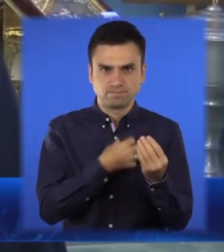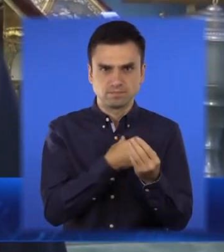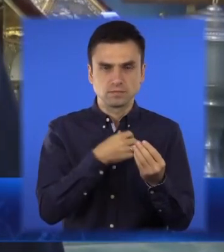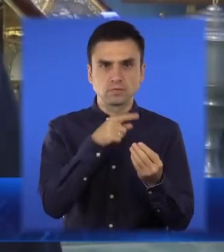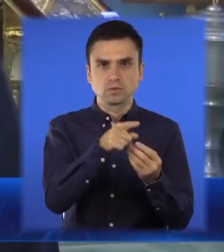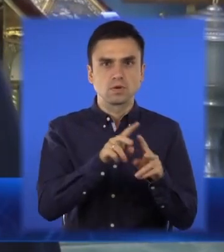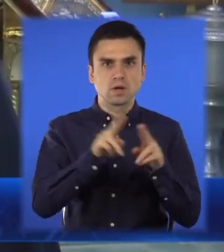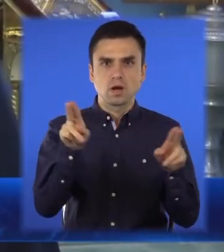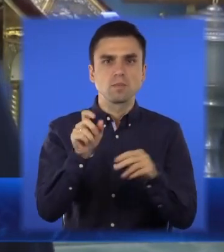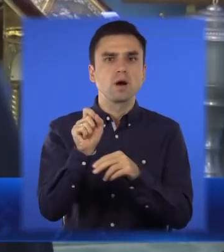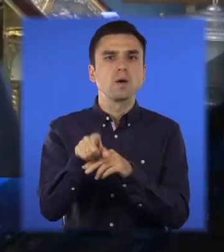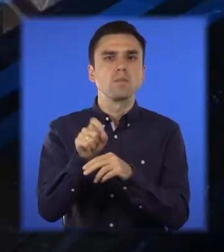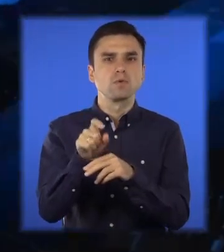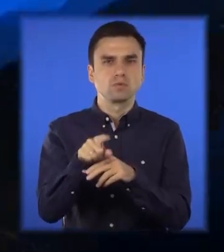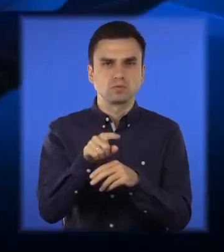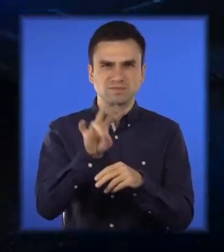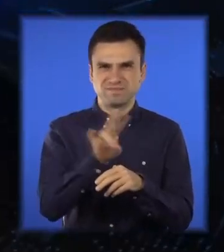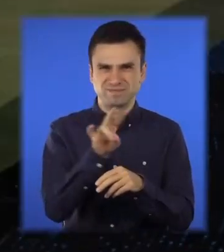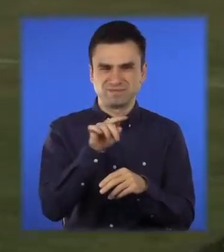рівноапостола князя Володимира.